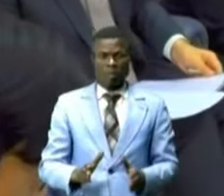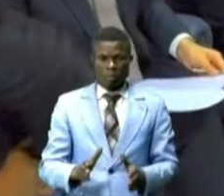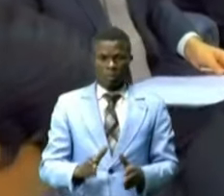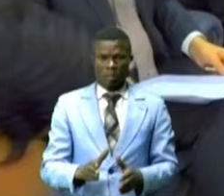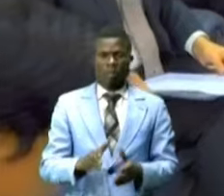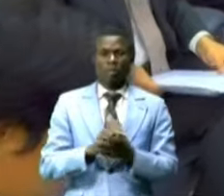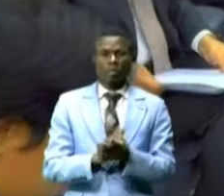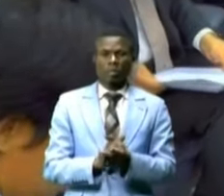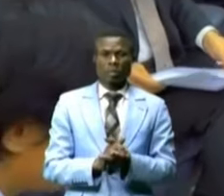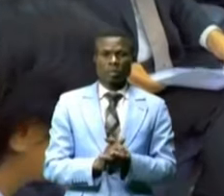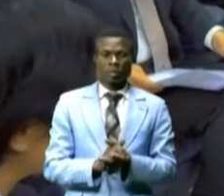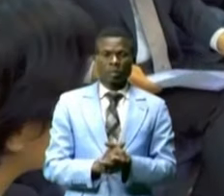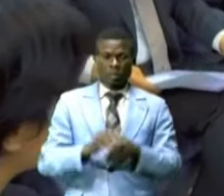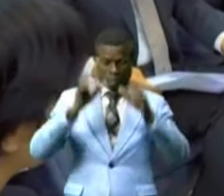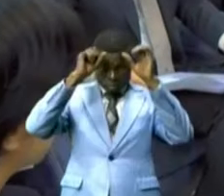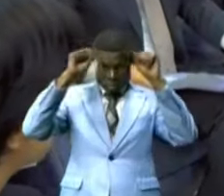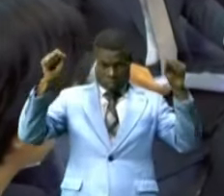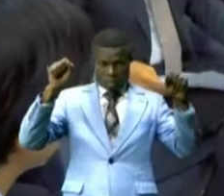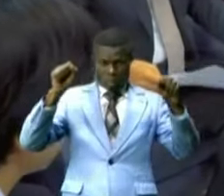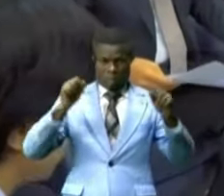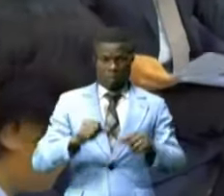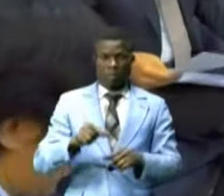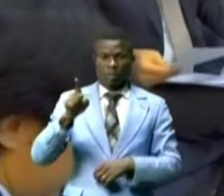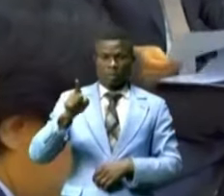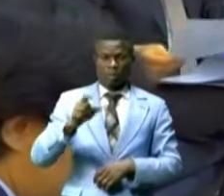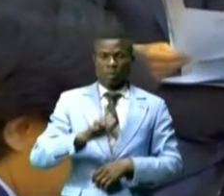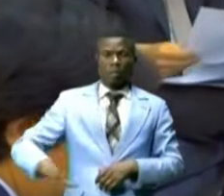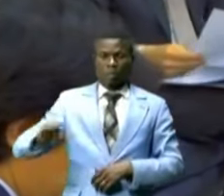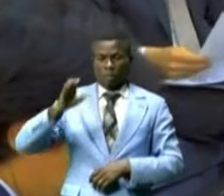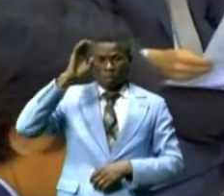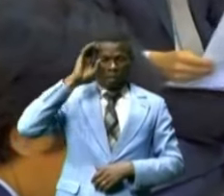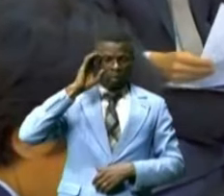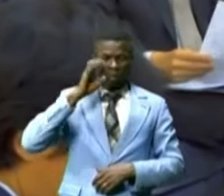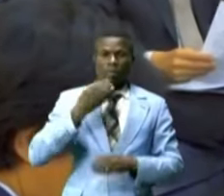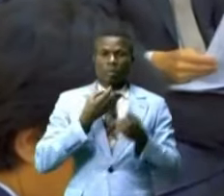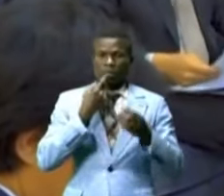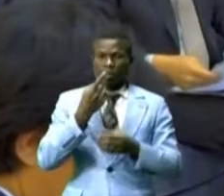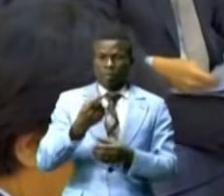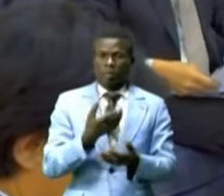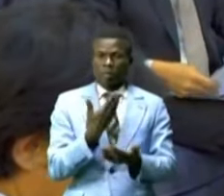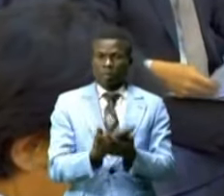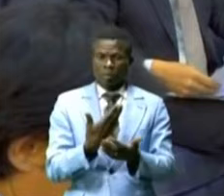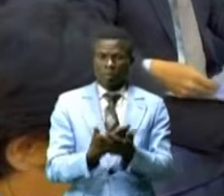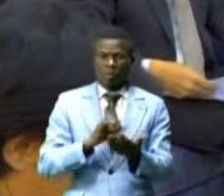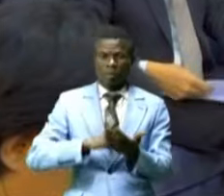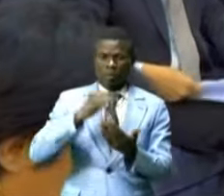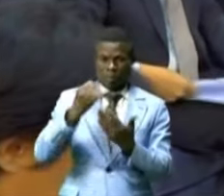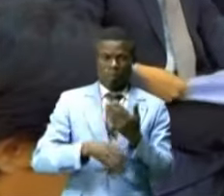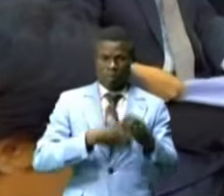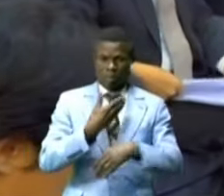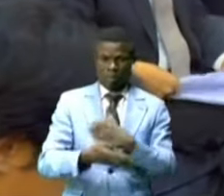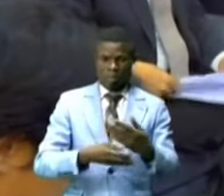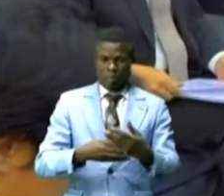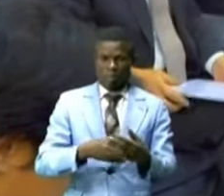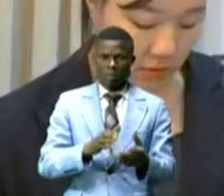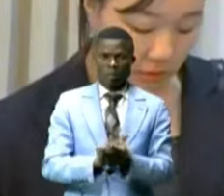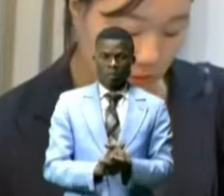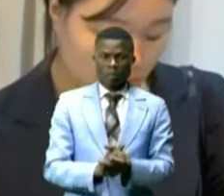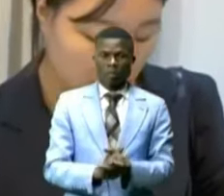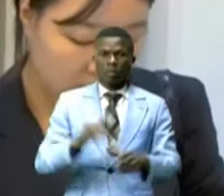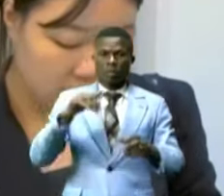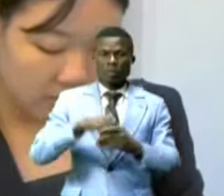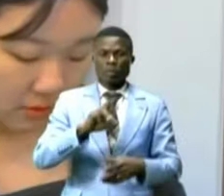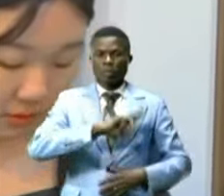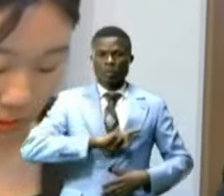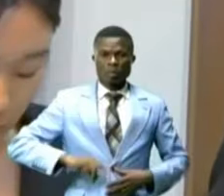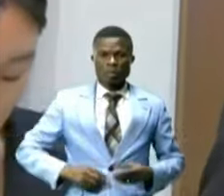tenante. Le président Chang-On Sam a rappelé l'urgence de projets à réaliser en République démocratique du